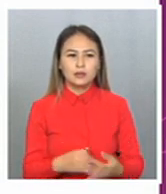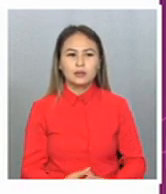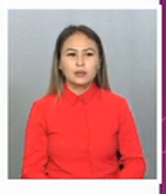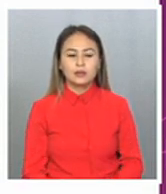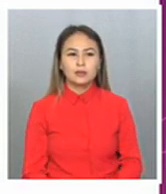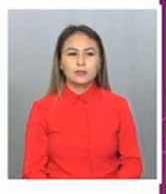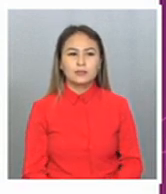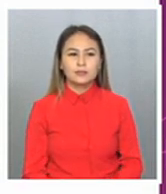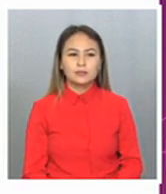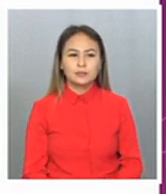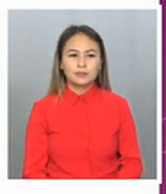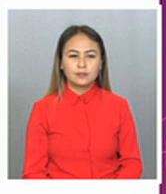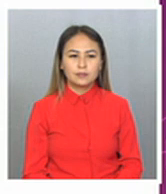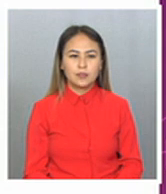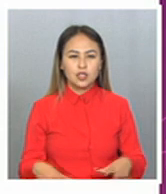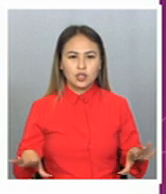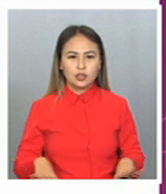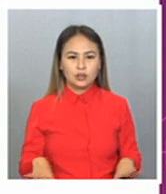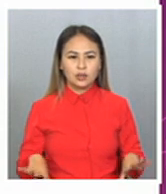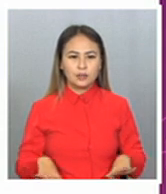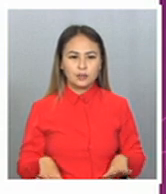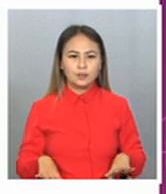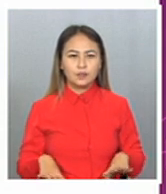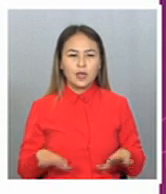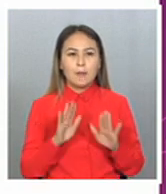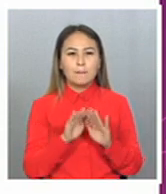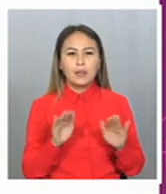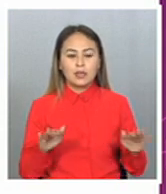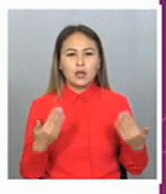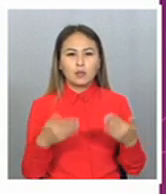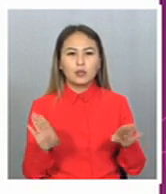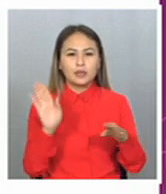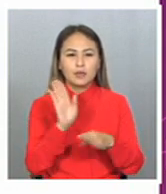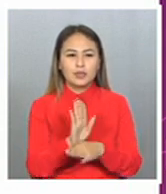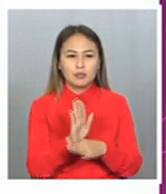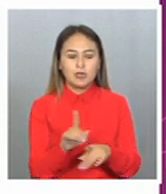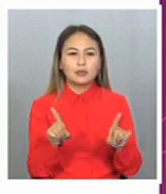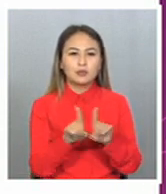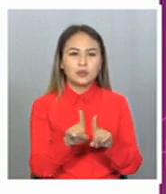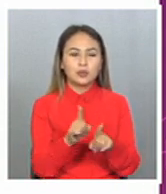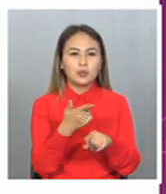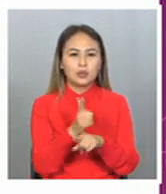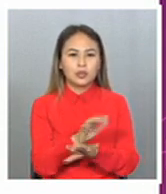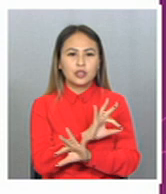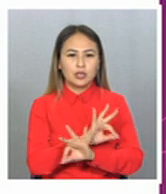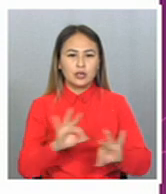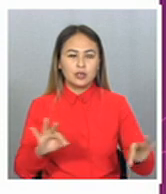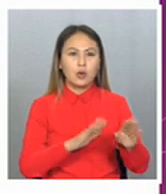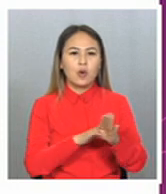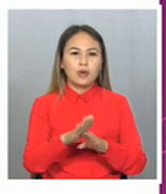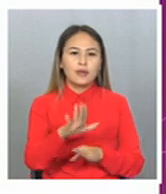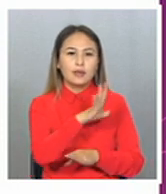жарайсыңдар. Артығы жылқы. Балалар, бұл тапсырманды өте жақсы